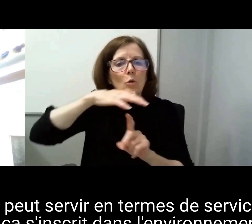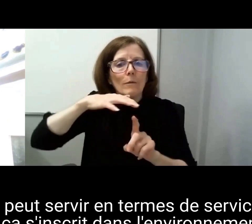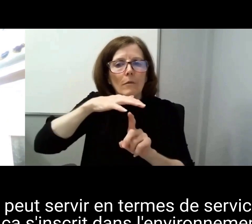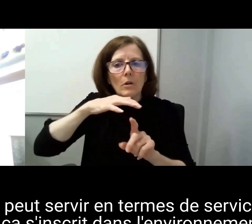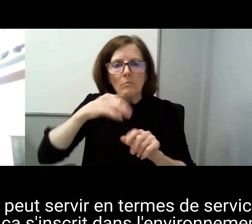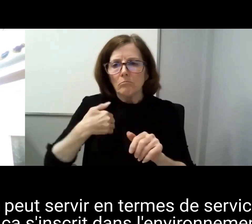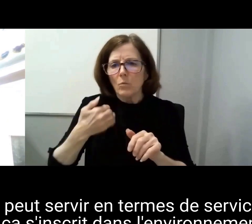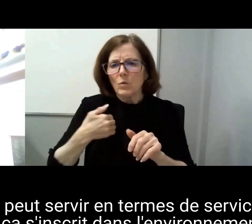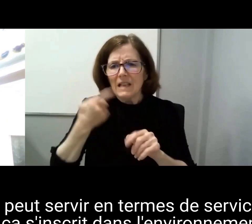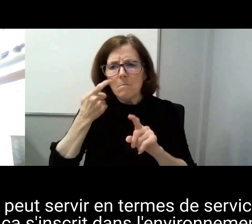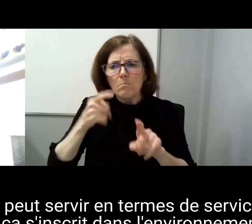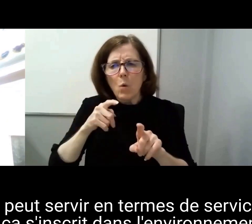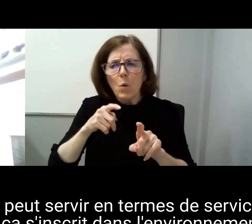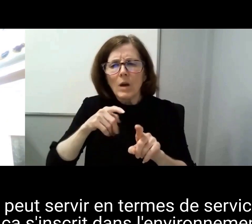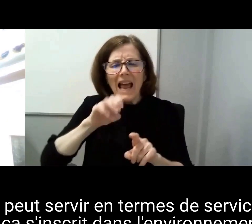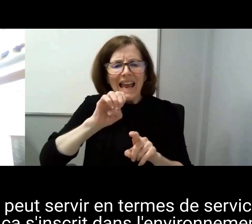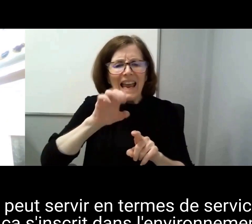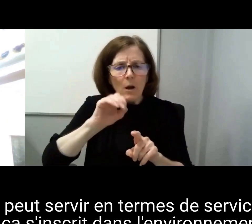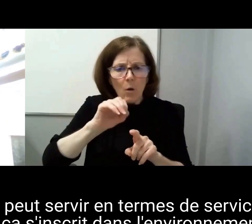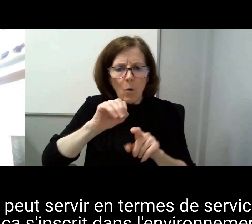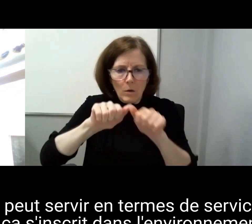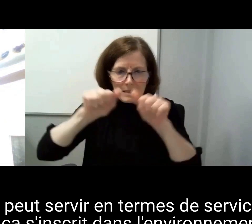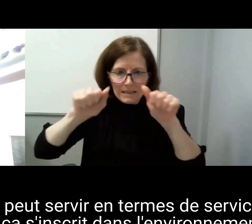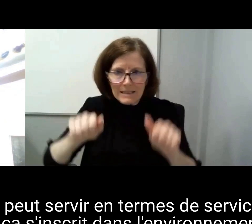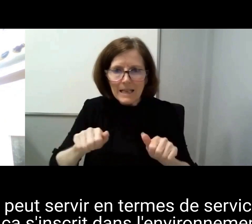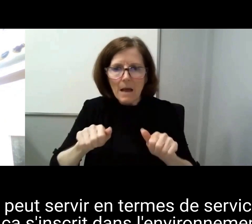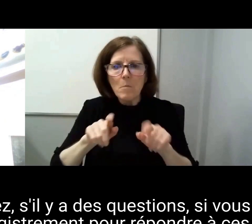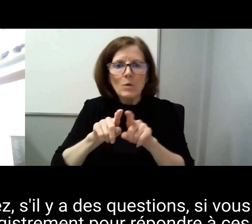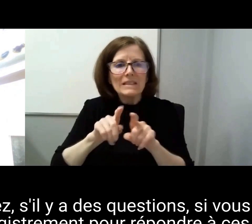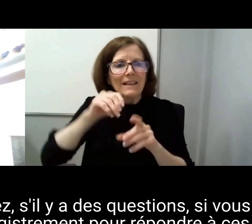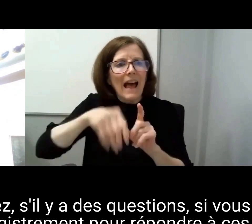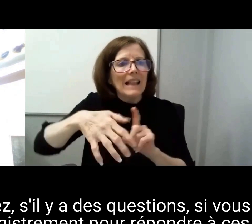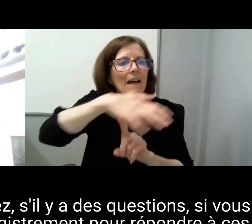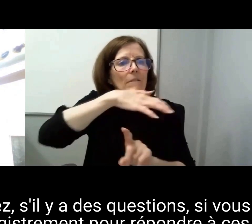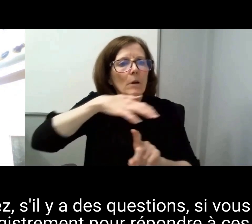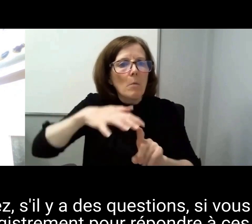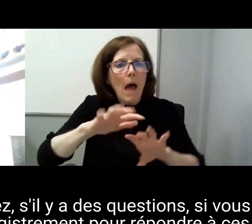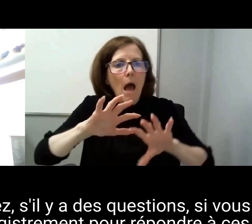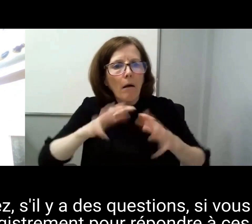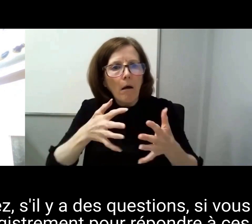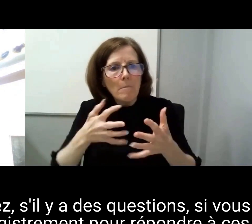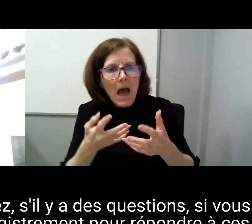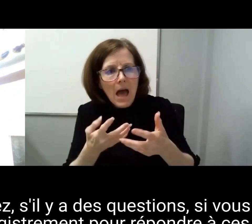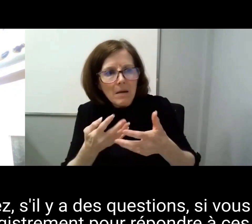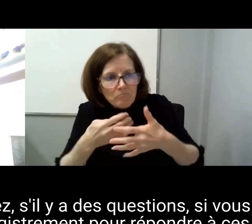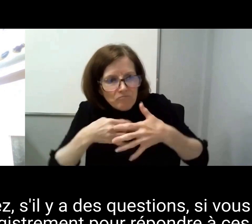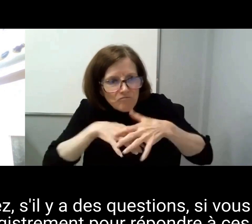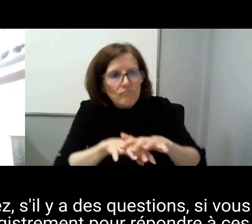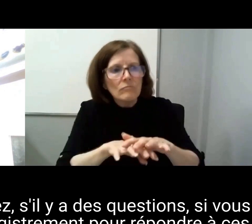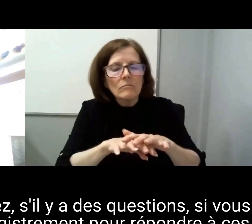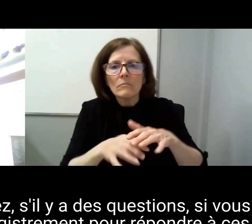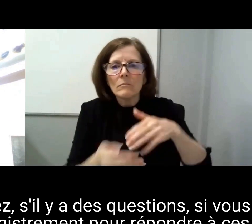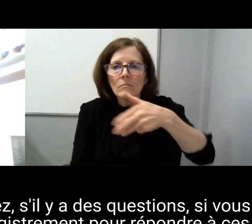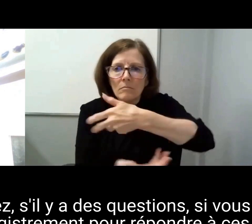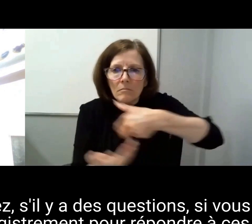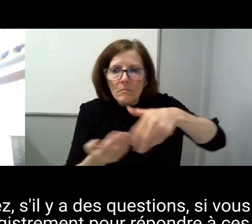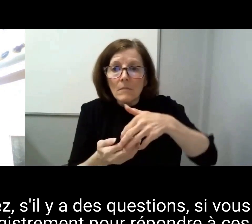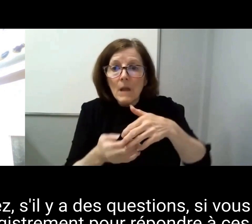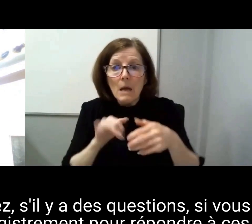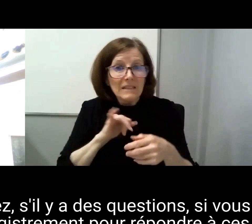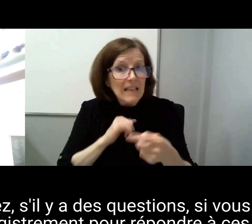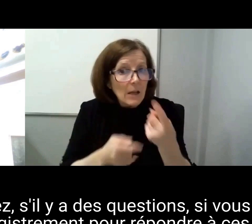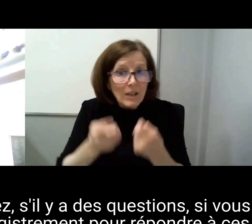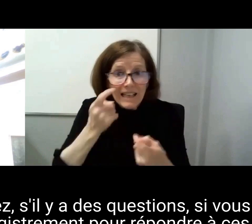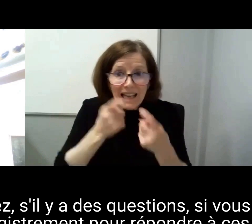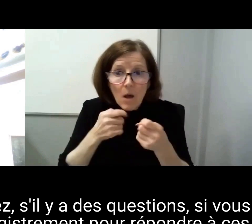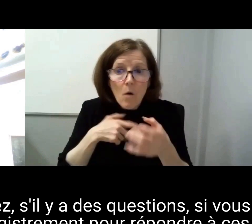des services écosystémiques, comment ça s'inscrit dans l'environnement. On disait, je ne sais pas si vous voulez, s'il y a des questions, si vous voulez qu'on